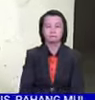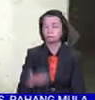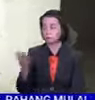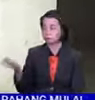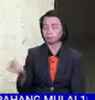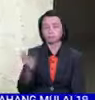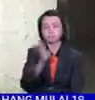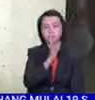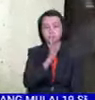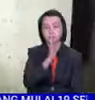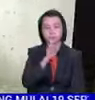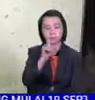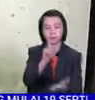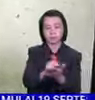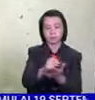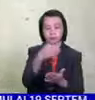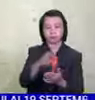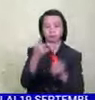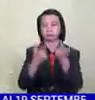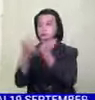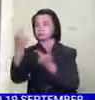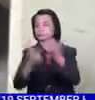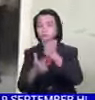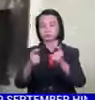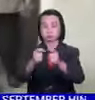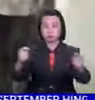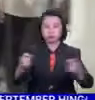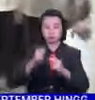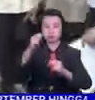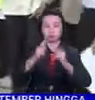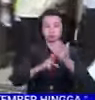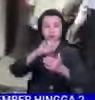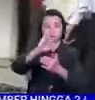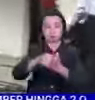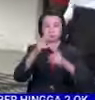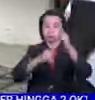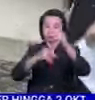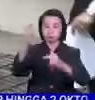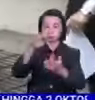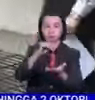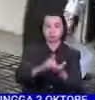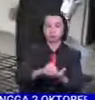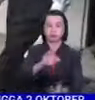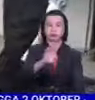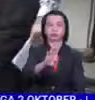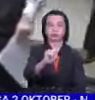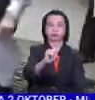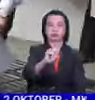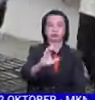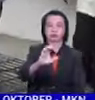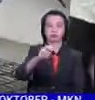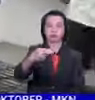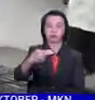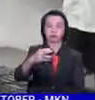Beliau menyatakannya kepada pemberita selepas lawatan ke tapak projek pembinaan itu di Jelawat Bacok.